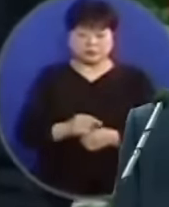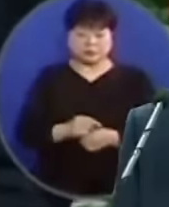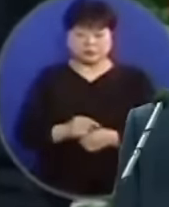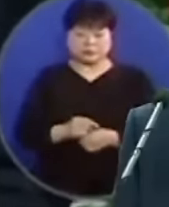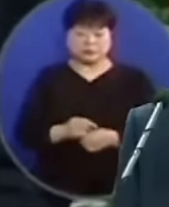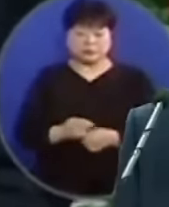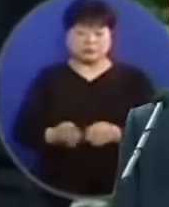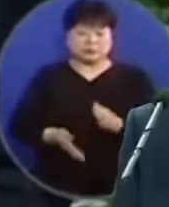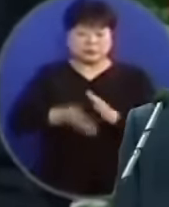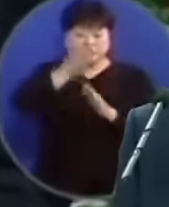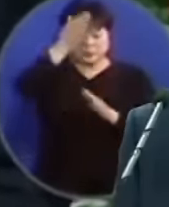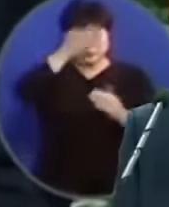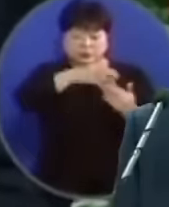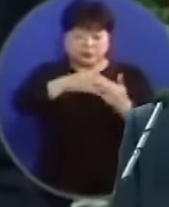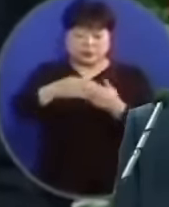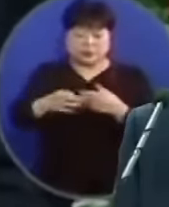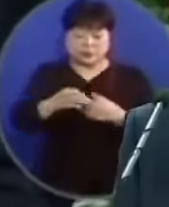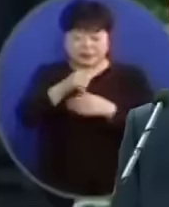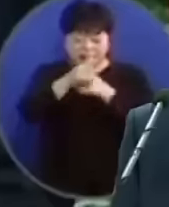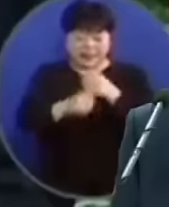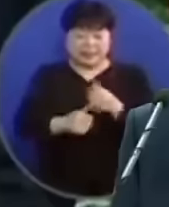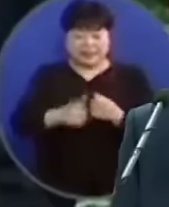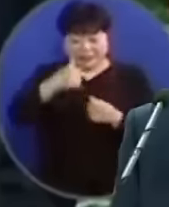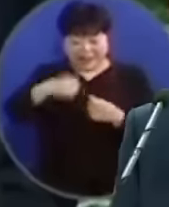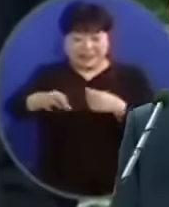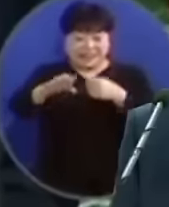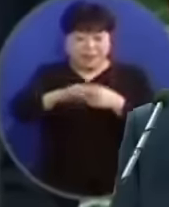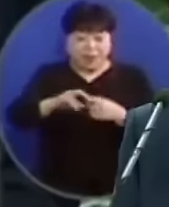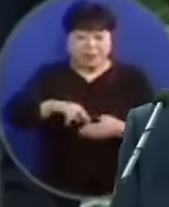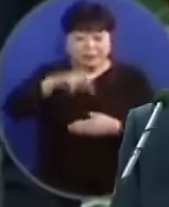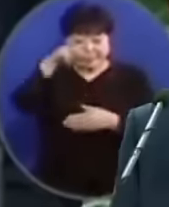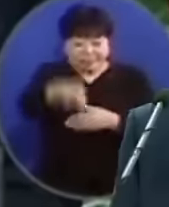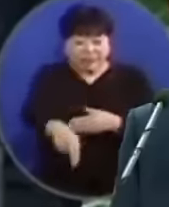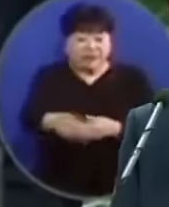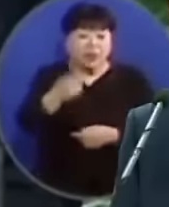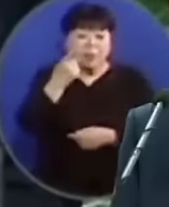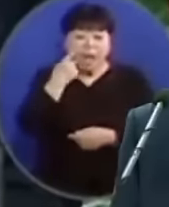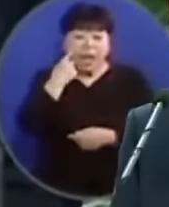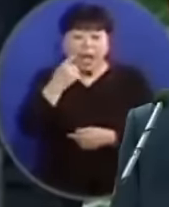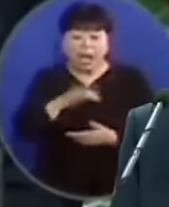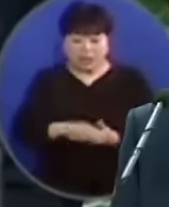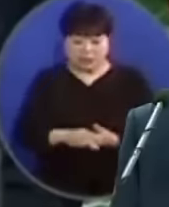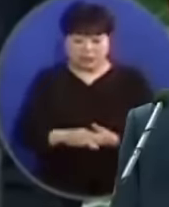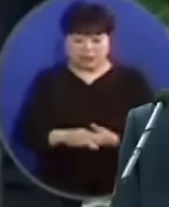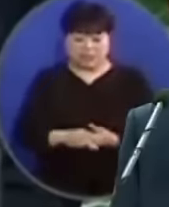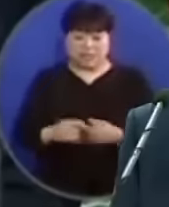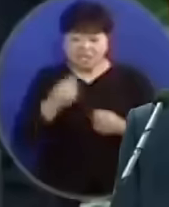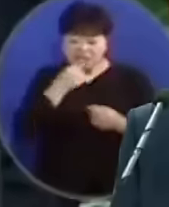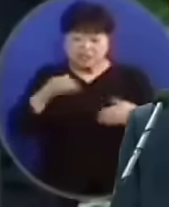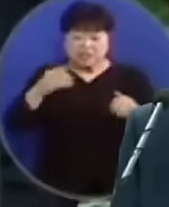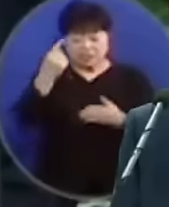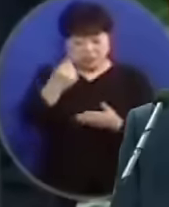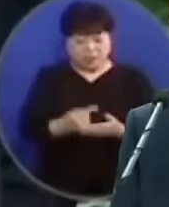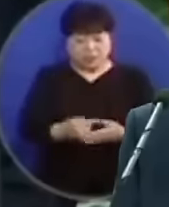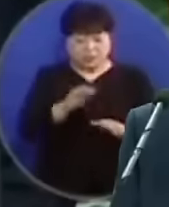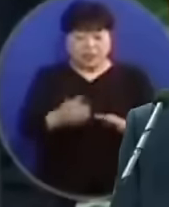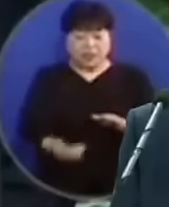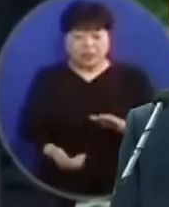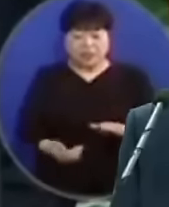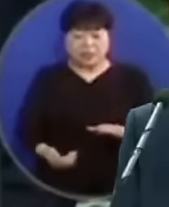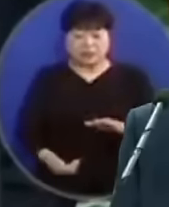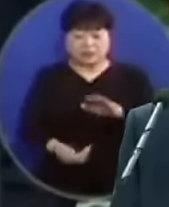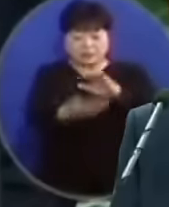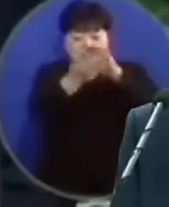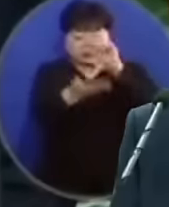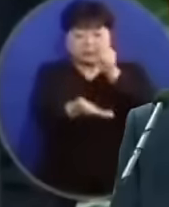건물 위에 데리고 가서 만일 하나님의 아들이거든 뛰어내리라. 그러면 천사들을 보내어서 네 발이 돌에 부딪히지